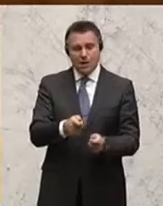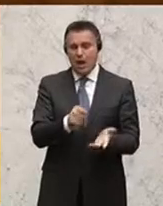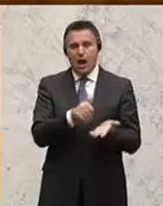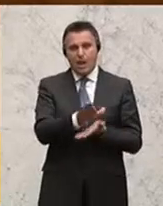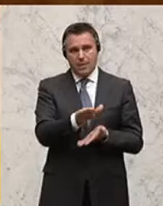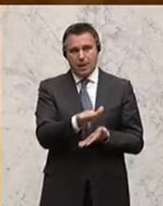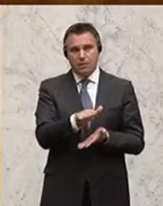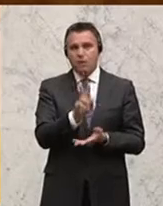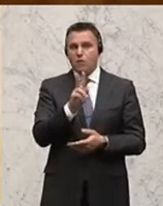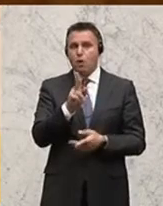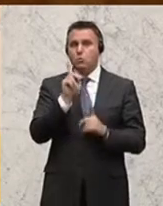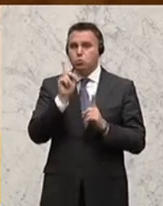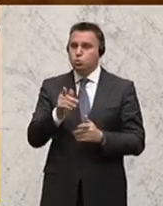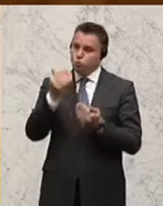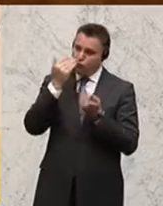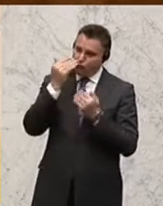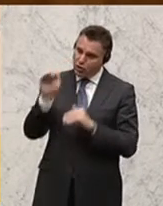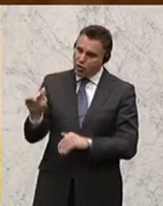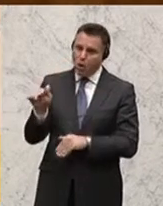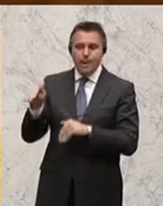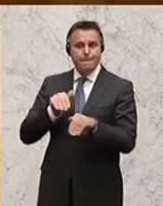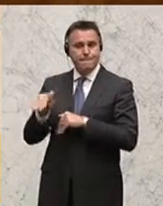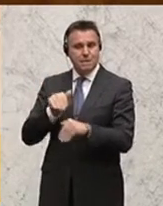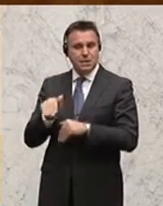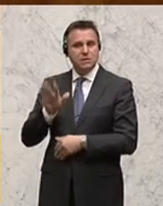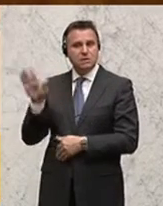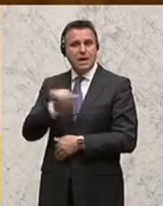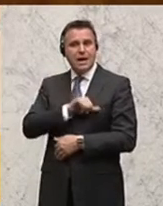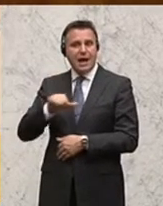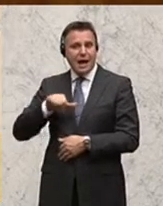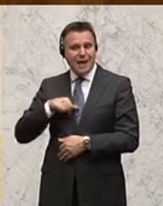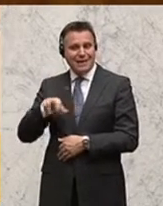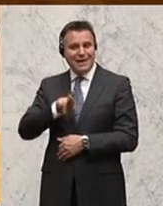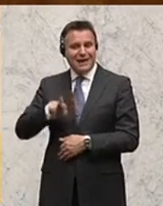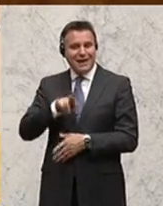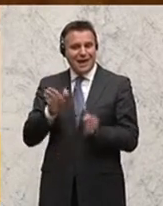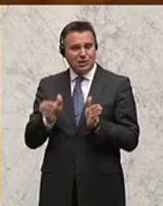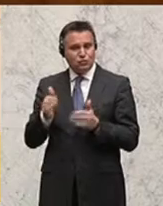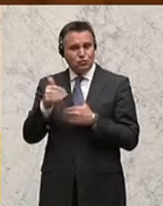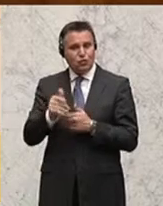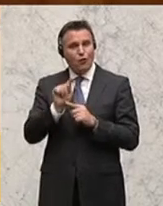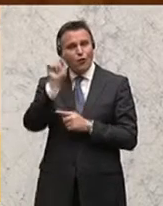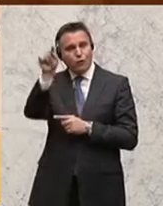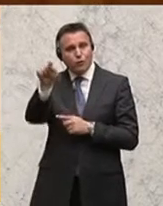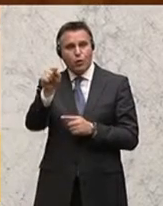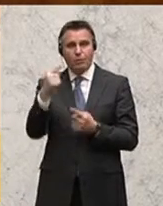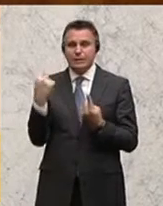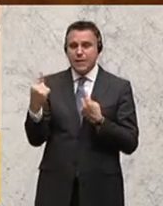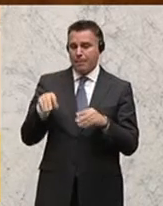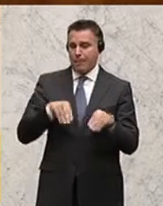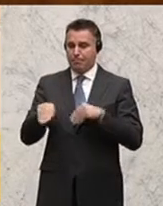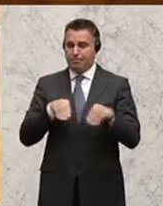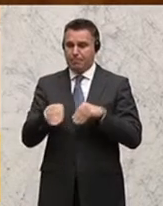Minister zutrauen können, dass er im ureigensten Ressort auch bei den Verhandlungspartnern einen gewissen Spielraum